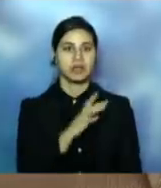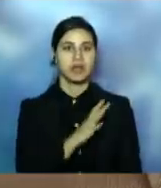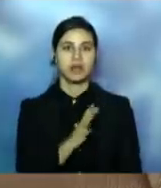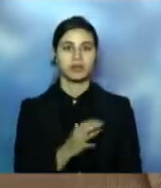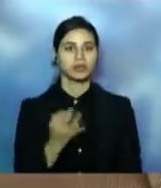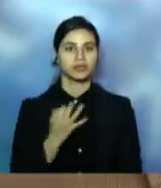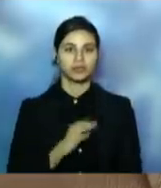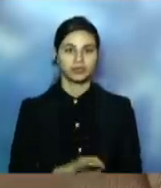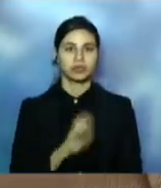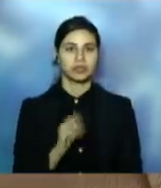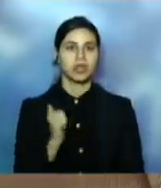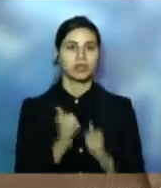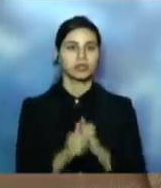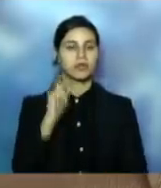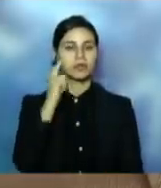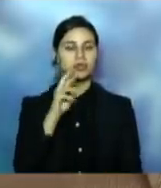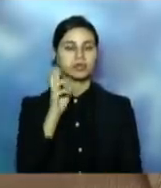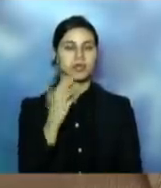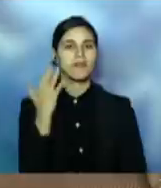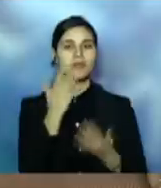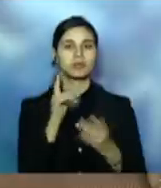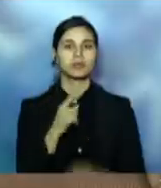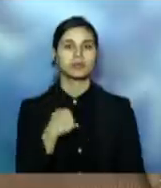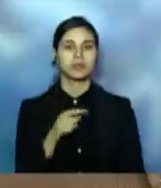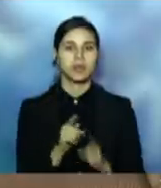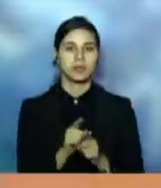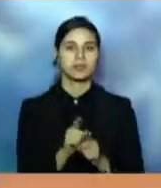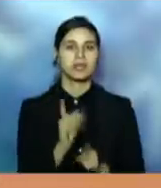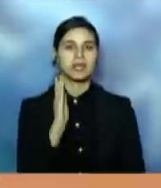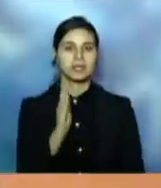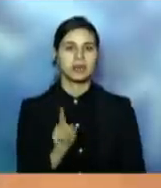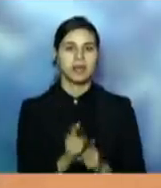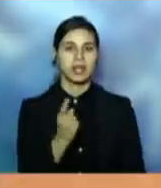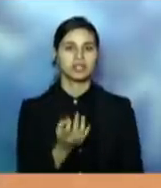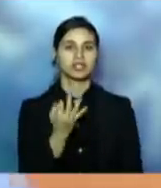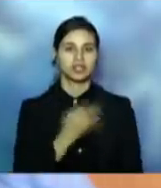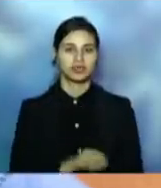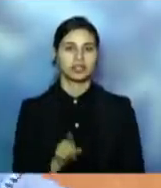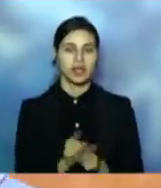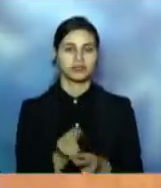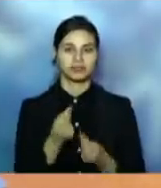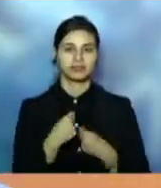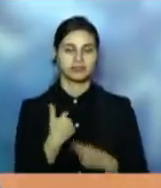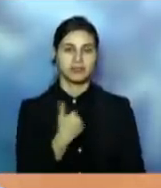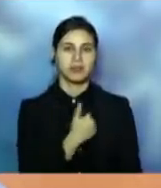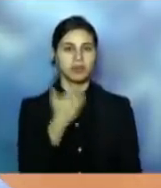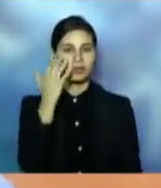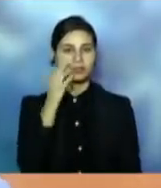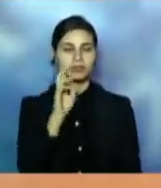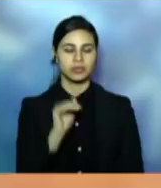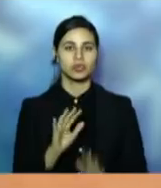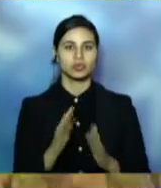შვილი და სულ ფიქრობდი და ვოცნებობდი, რომ ღმერთო, რა იქნება ერთი შვილი, მაინც ერთი შვილი მაინც მყავდეს და